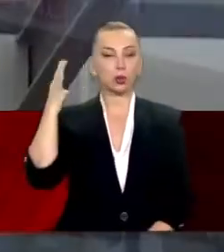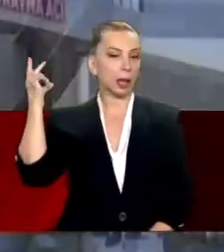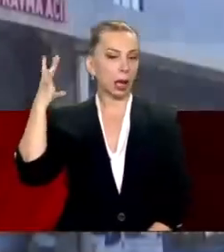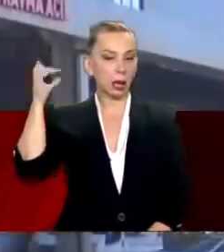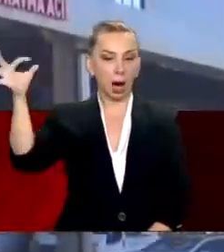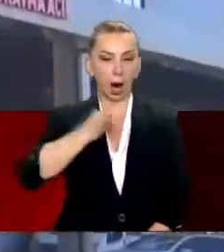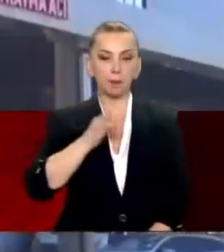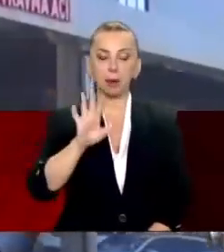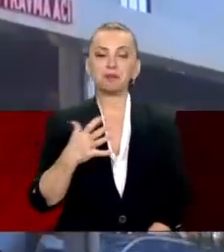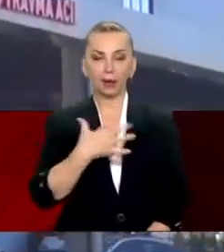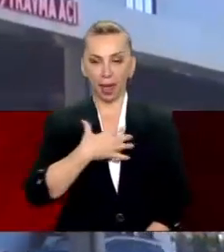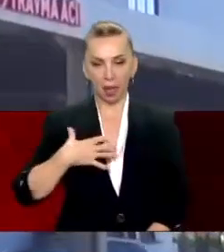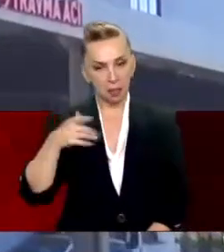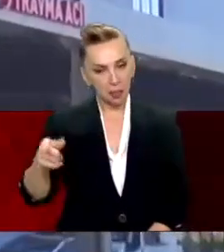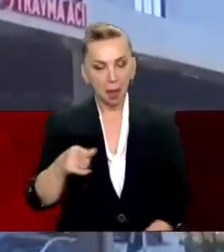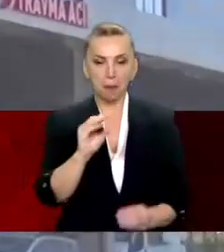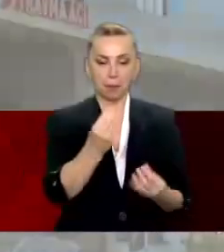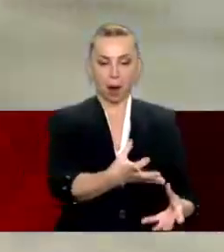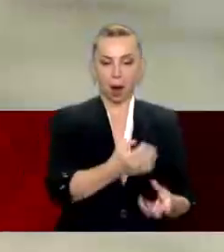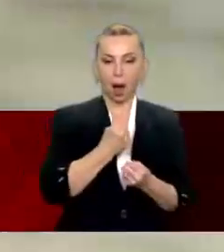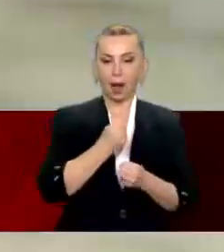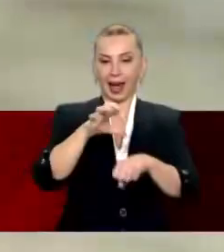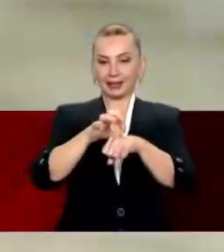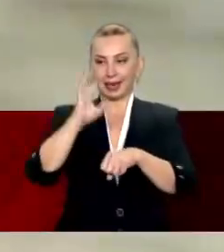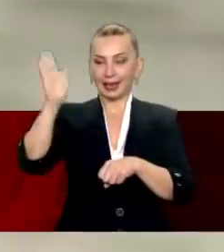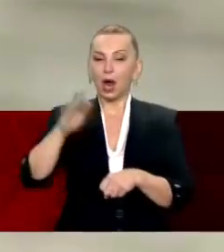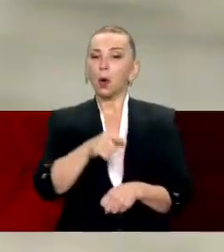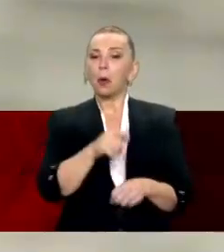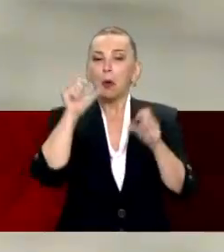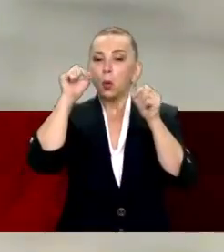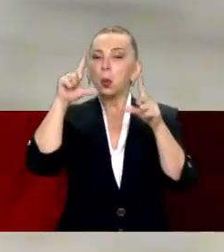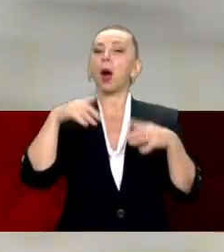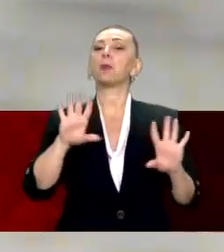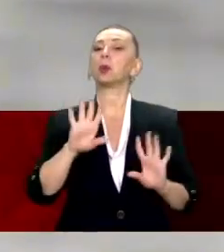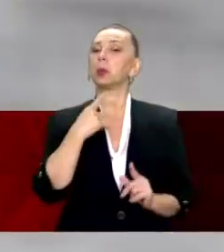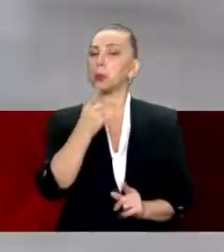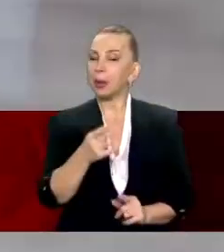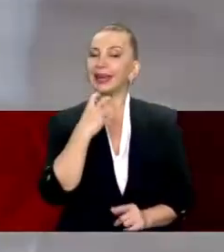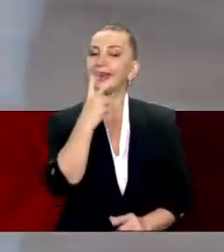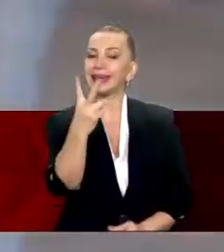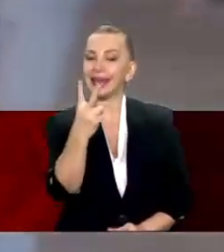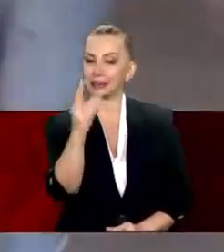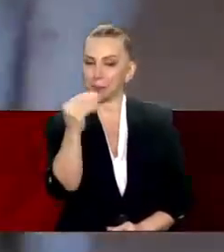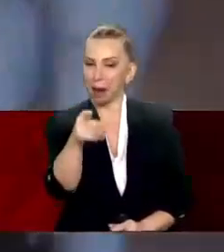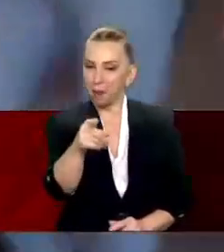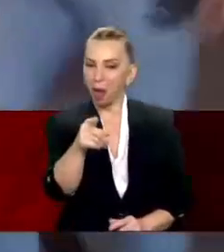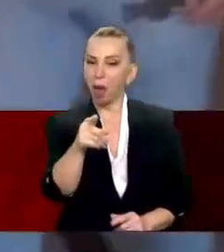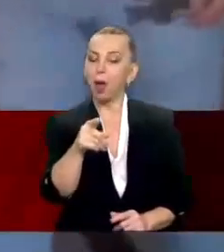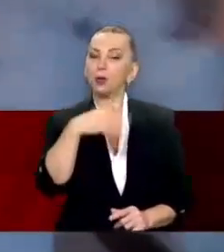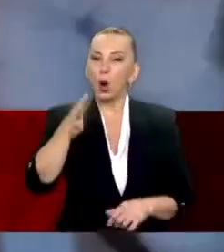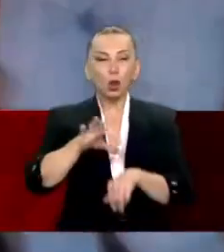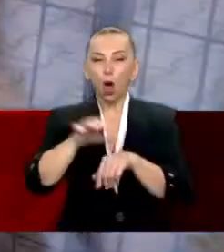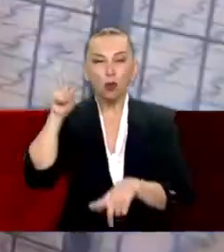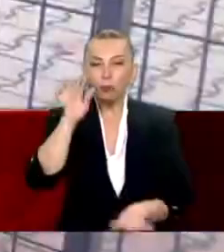Annesinin uyanmıyor diye hastaneye götürdüğü 2 yaşındaki Sıla bebeğin şiddet ve cinsel tacize maruz kaldığı